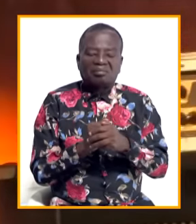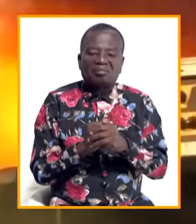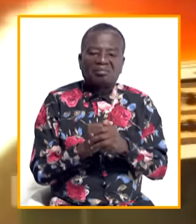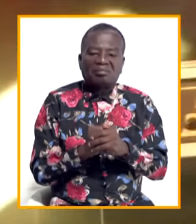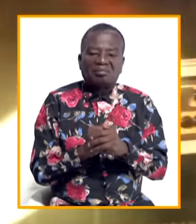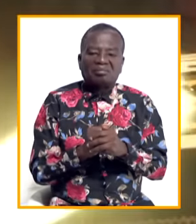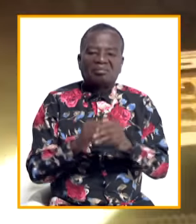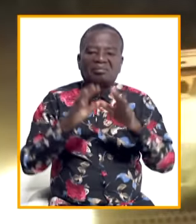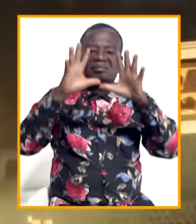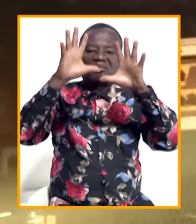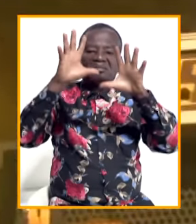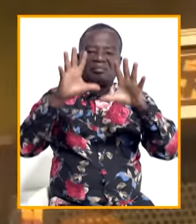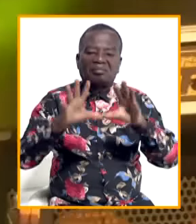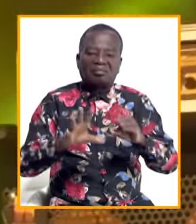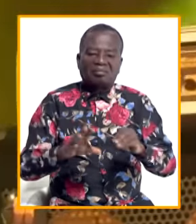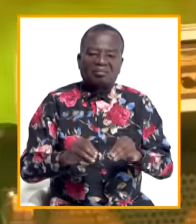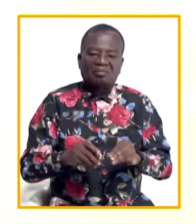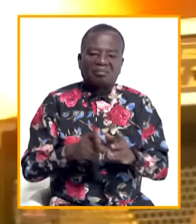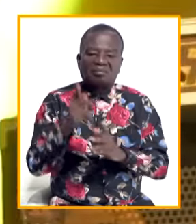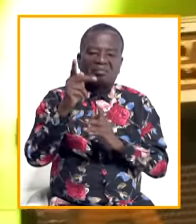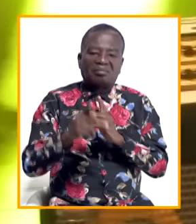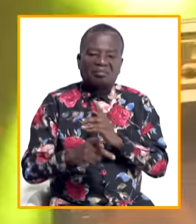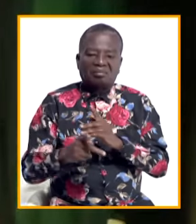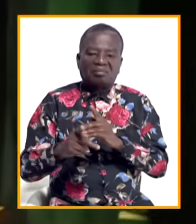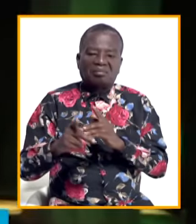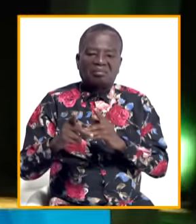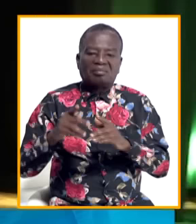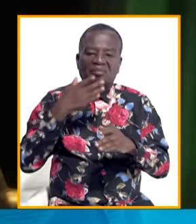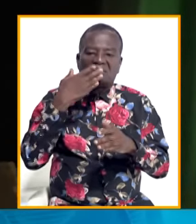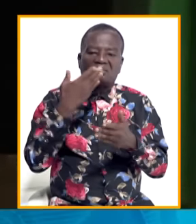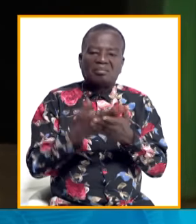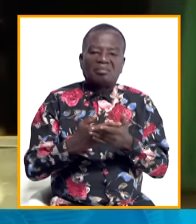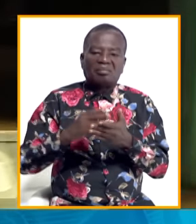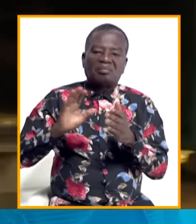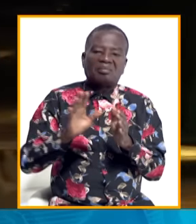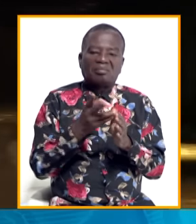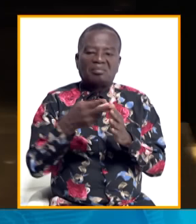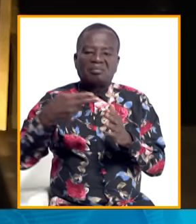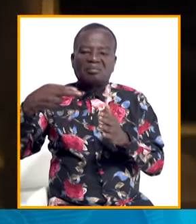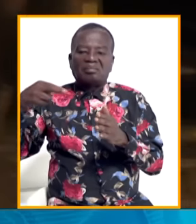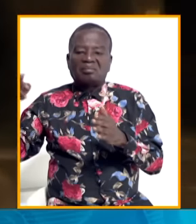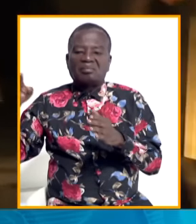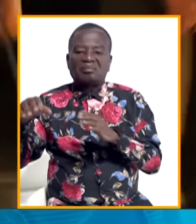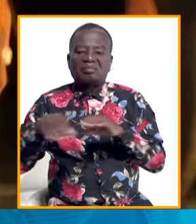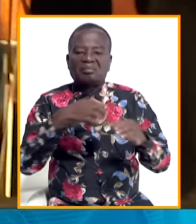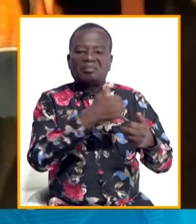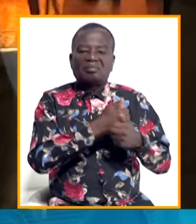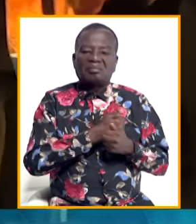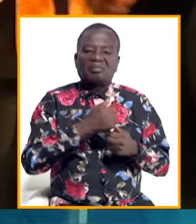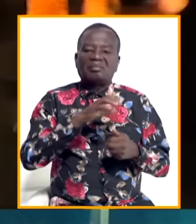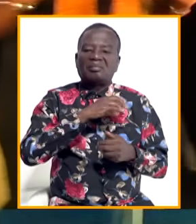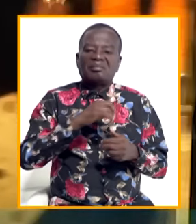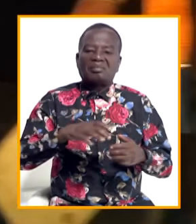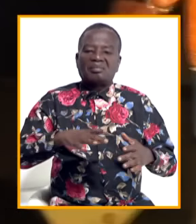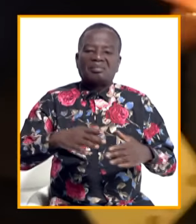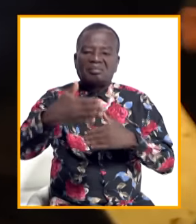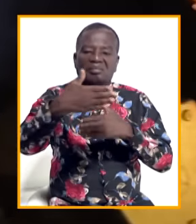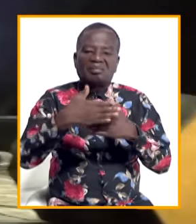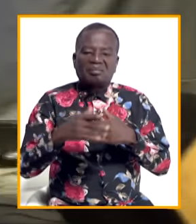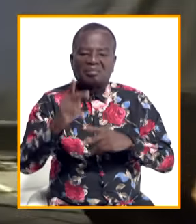Le reggae au programme, un classique du Massa, surtout que les bonnes vibrations, paix, amour et rapprochement des peuples sont de